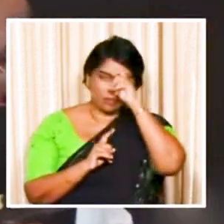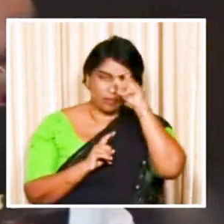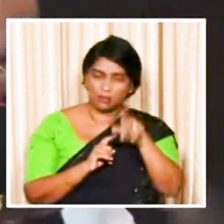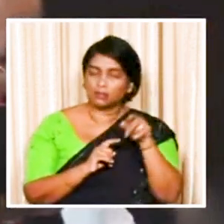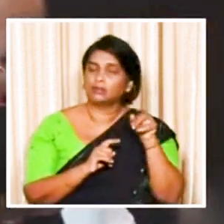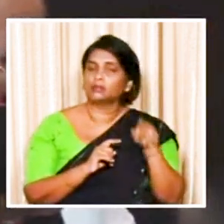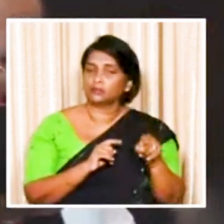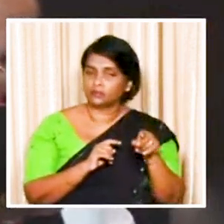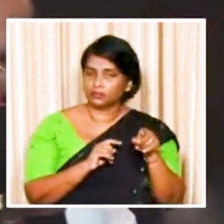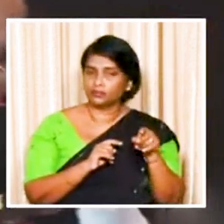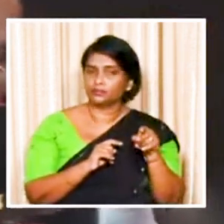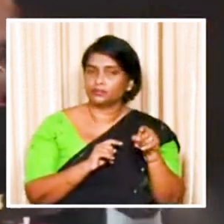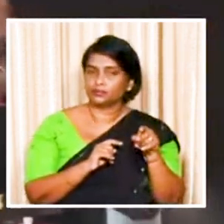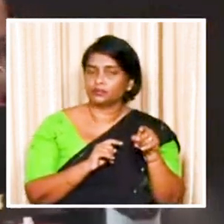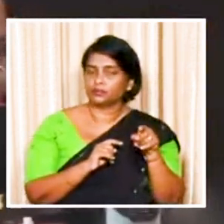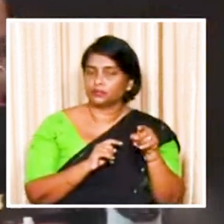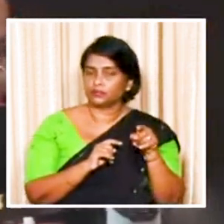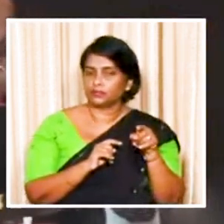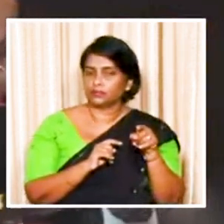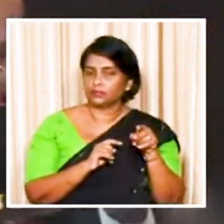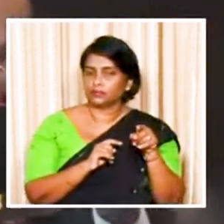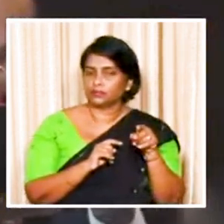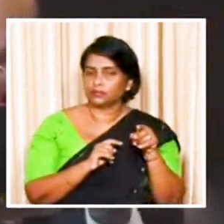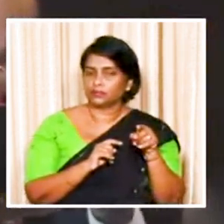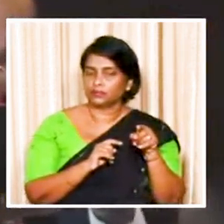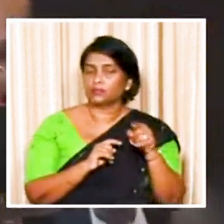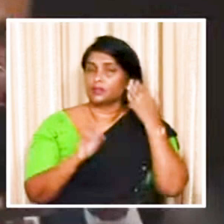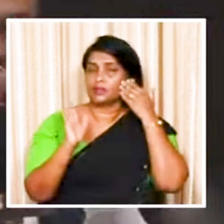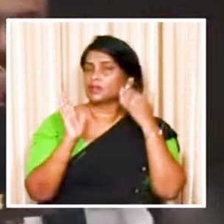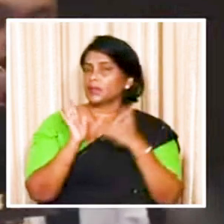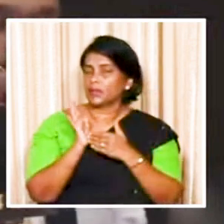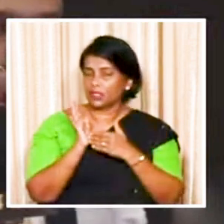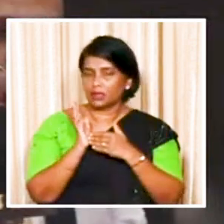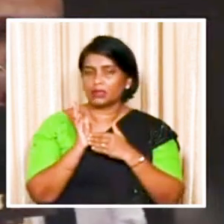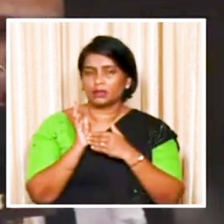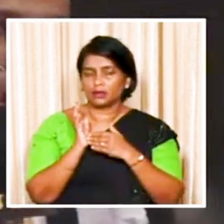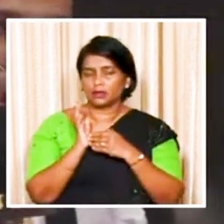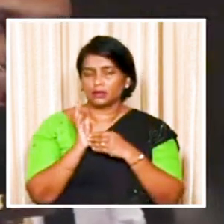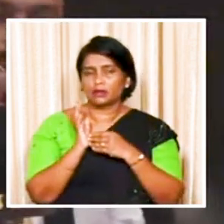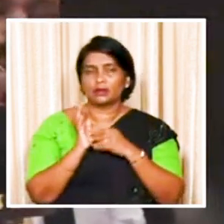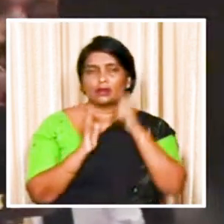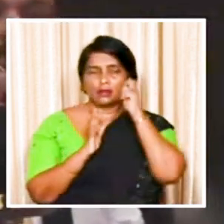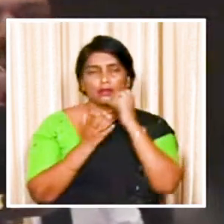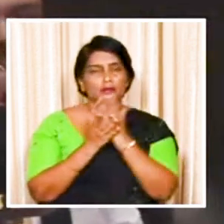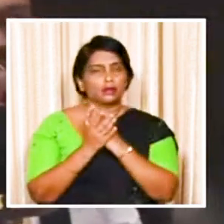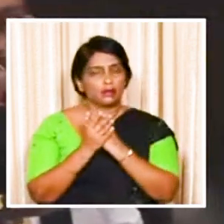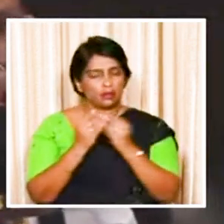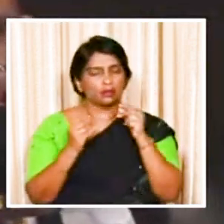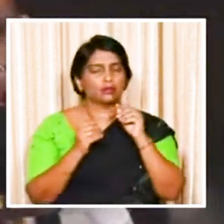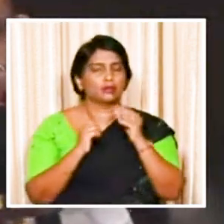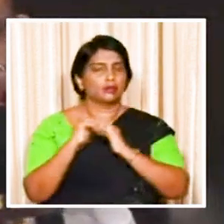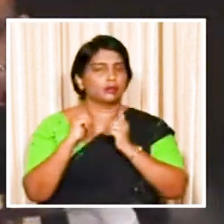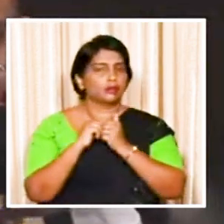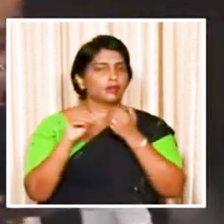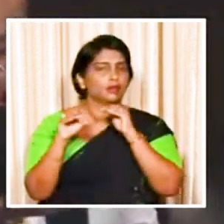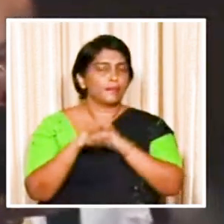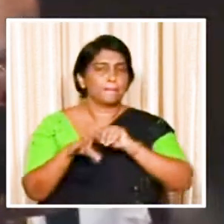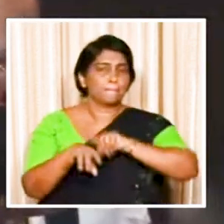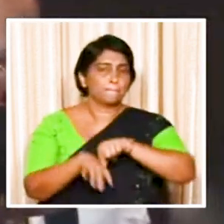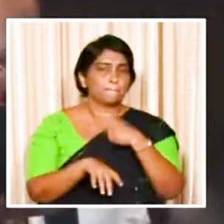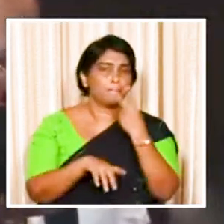2023 11 27ஆம் தேதி கொழும்புக்கு அழைத்த டிஐடியினர் ஏறத்தாழ 4 மணி நேரத்துக்கு மேலாக அவரிடம் விசாரணை மேற்கொண்டுள்ளனர். நேற்று கூட